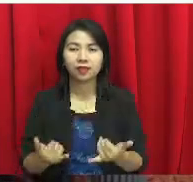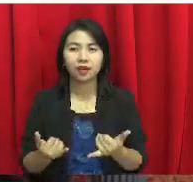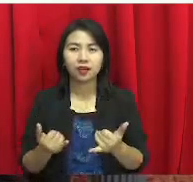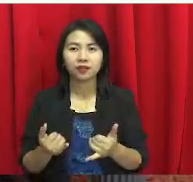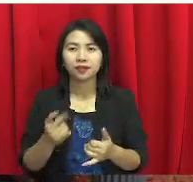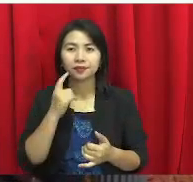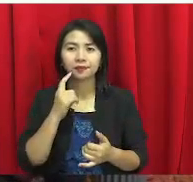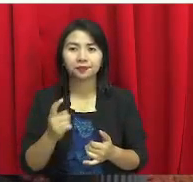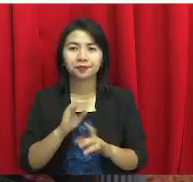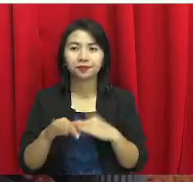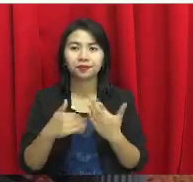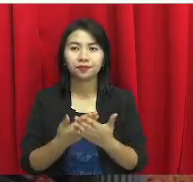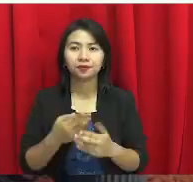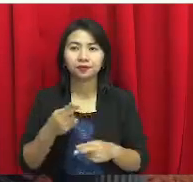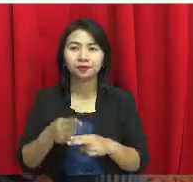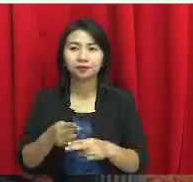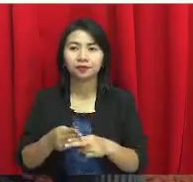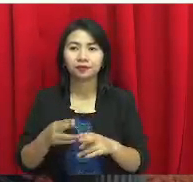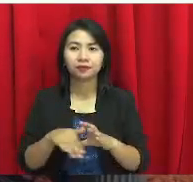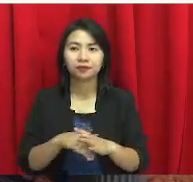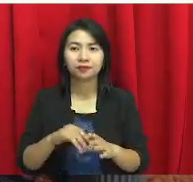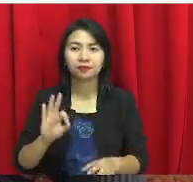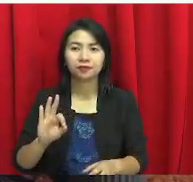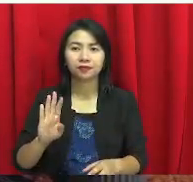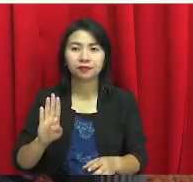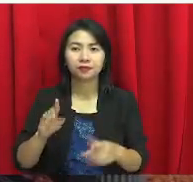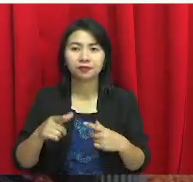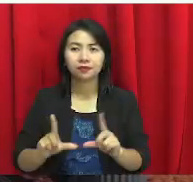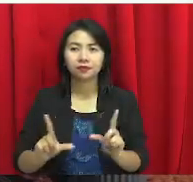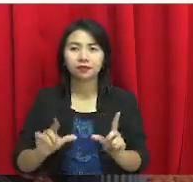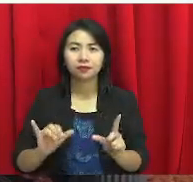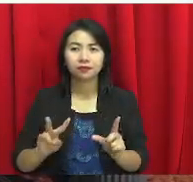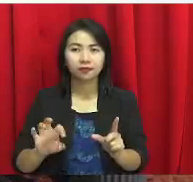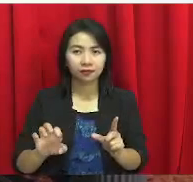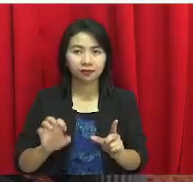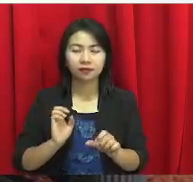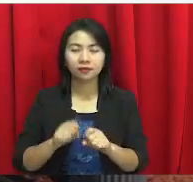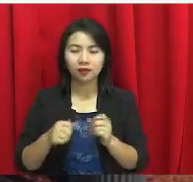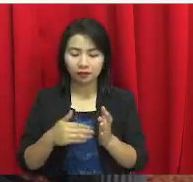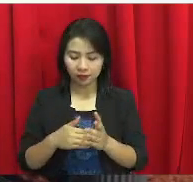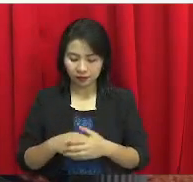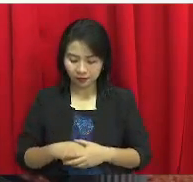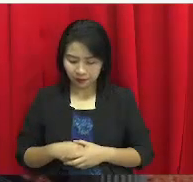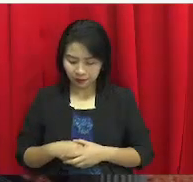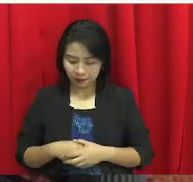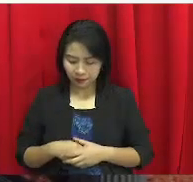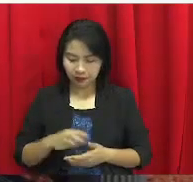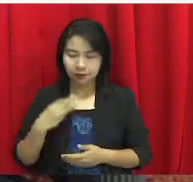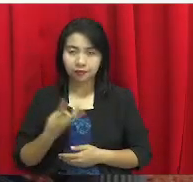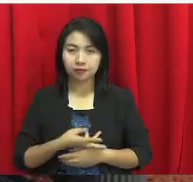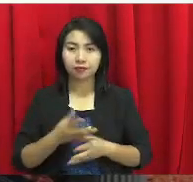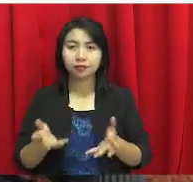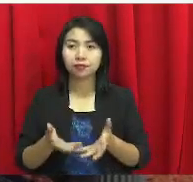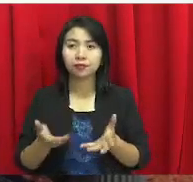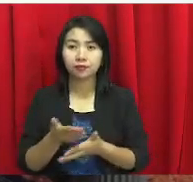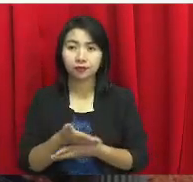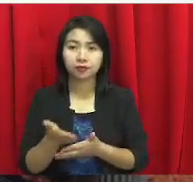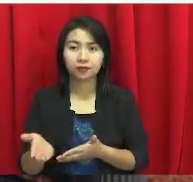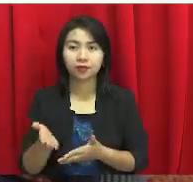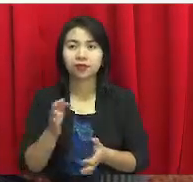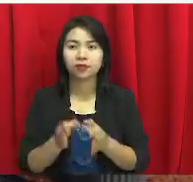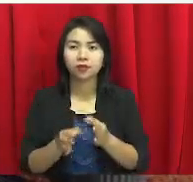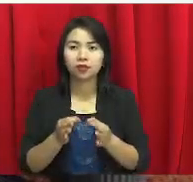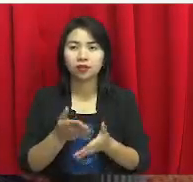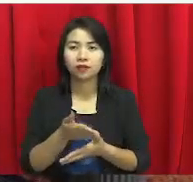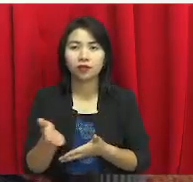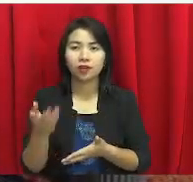itag. I-share na yung link sa mga GC na kabilang po kayo. Lalo na, I would like to encourage everyone doon sa mga merong kayong